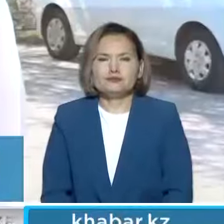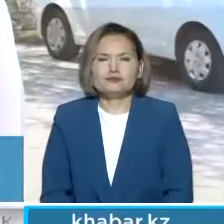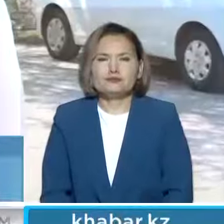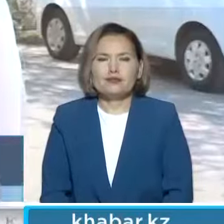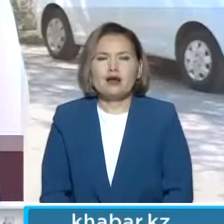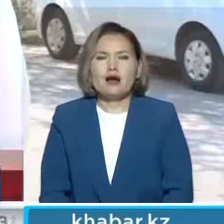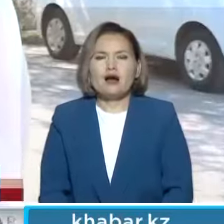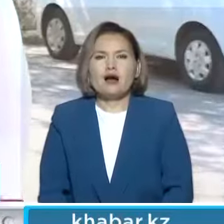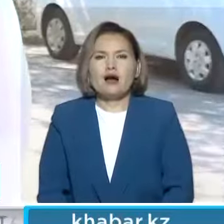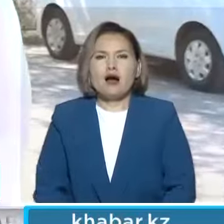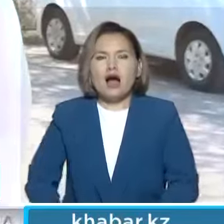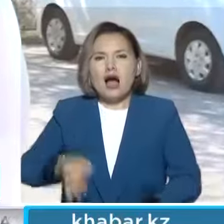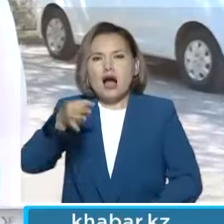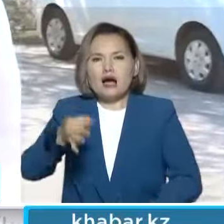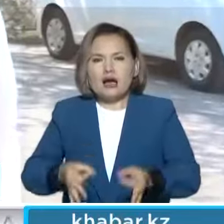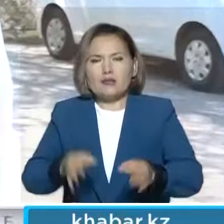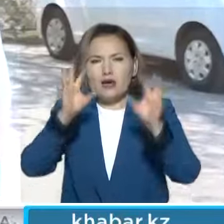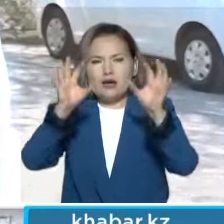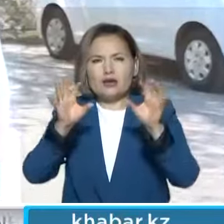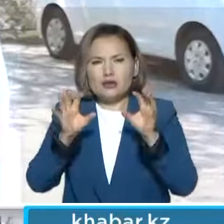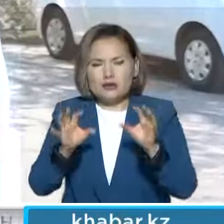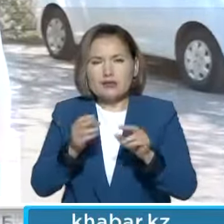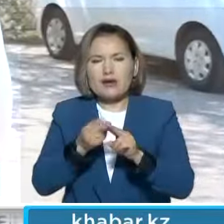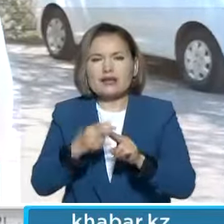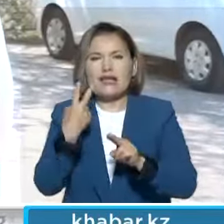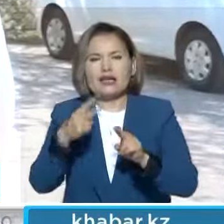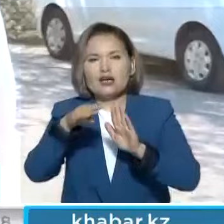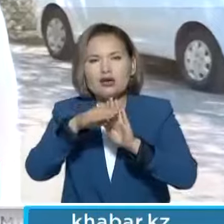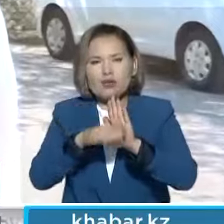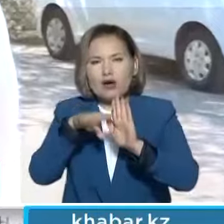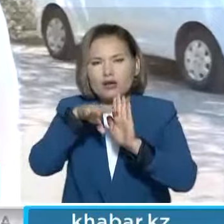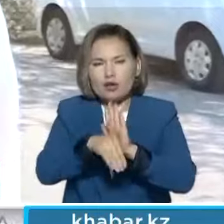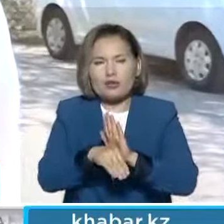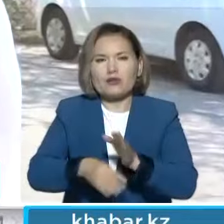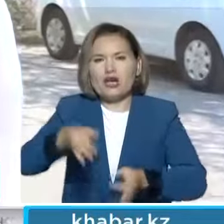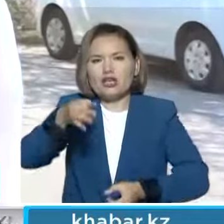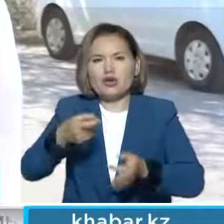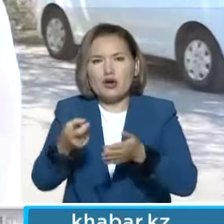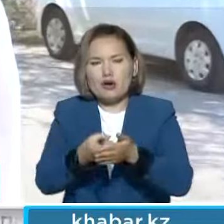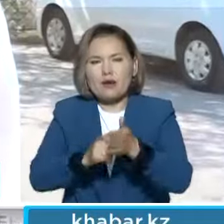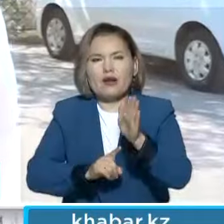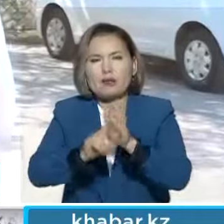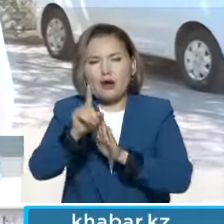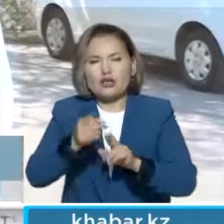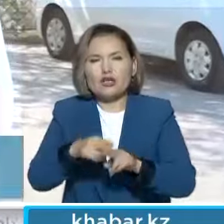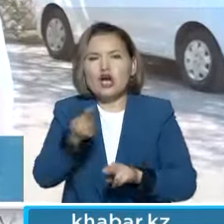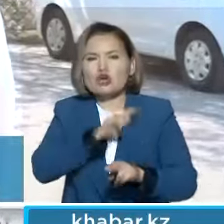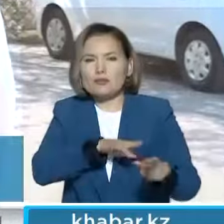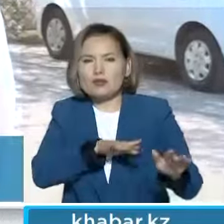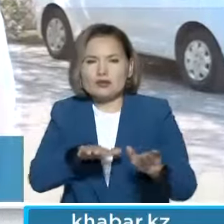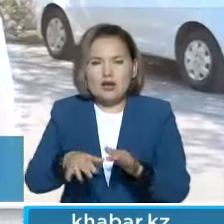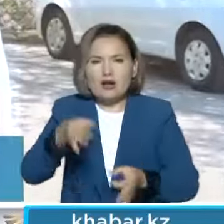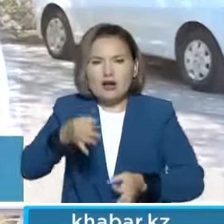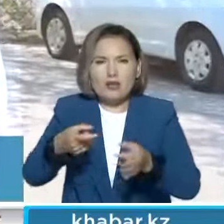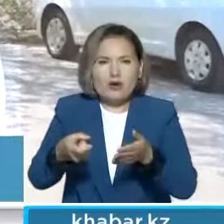Қылмыстық кодекстің 101-ші бабы 2-ші бөлігіне сәйкес сотқа дейінгі тергеу амалдары басталды. Кешегі тергеу жұмыстары жүргізілуде, сот